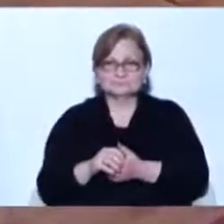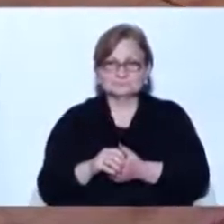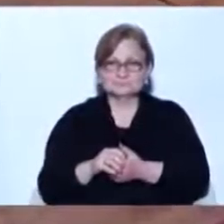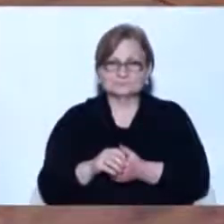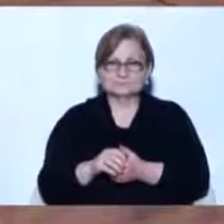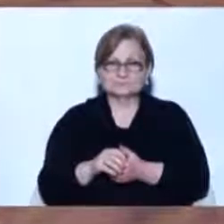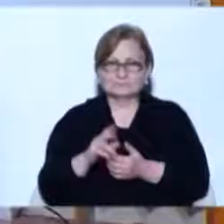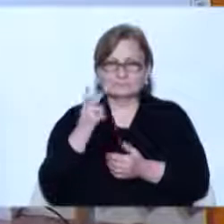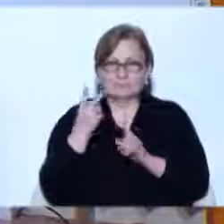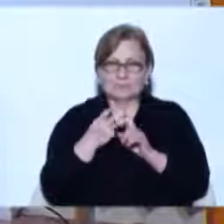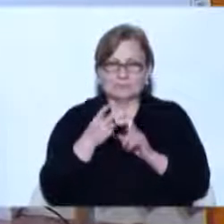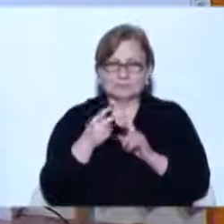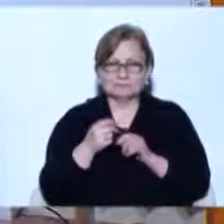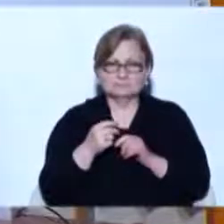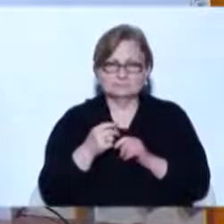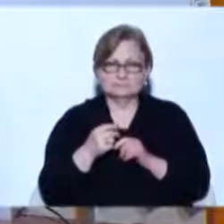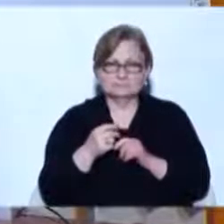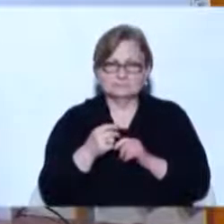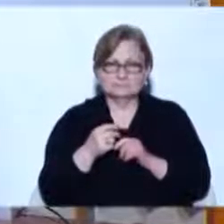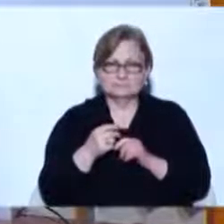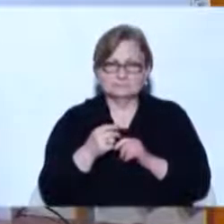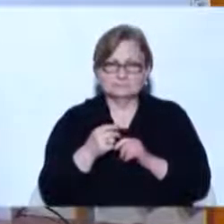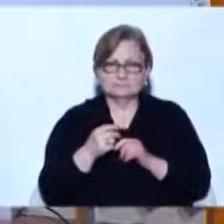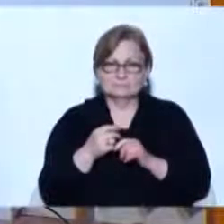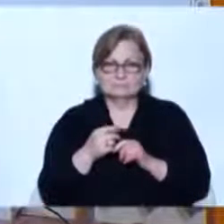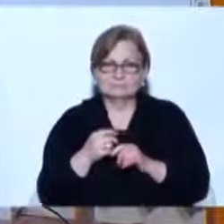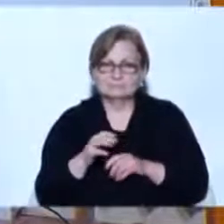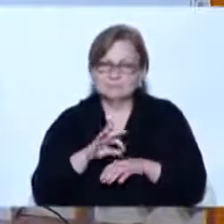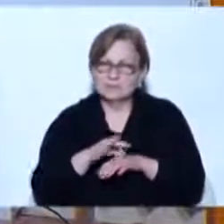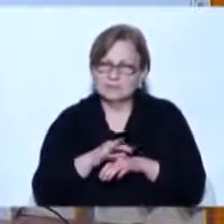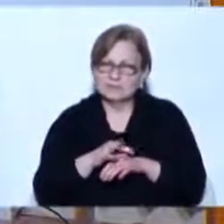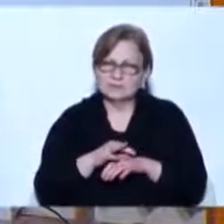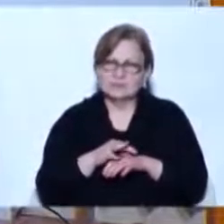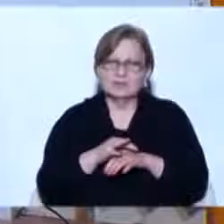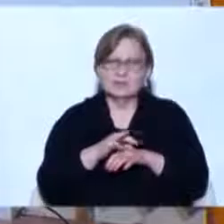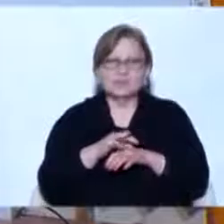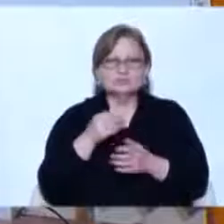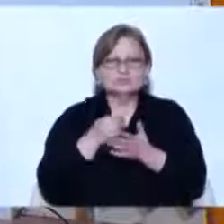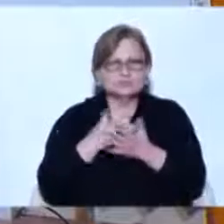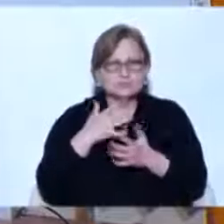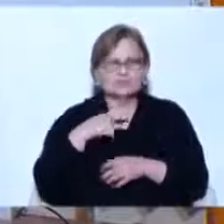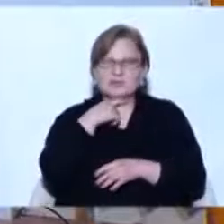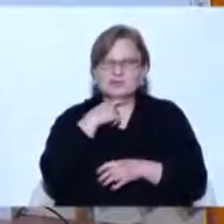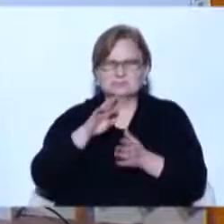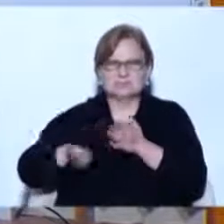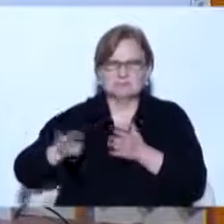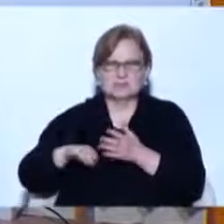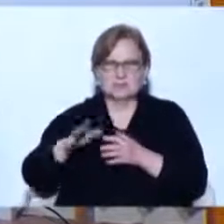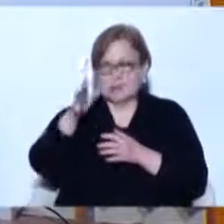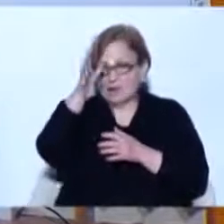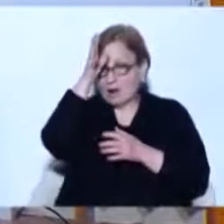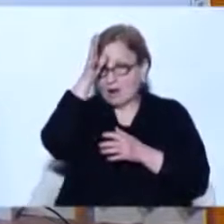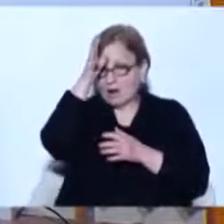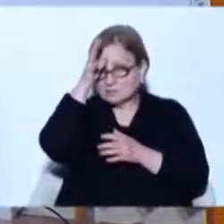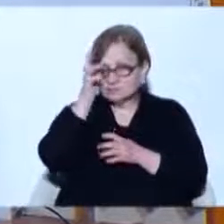დიახ. მეორე გამოცანის დროა. ტყავი ფასობს, ხორცი არა. ქათმებს